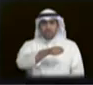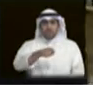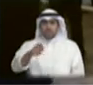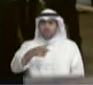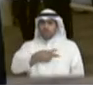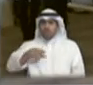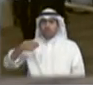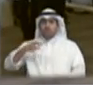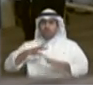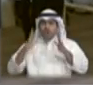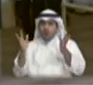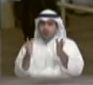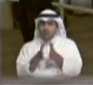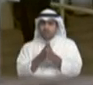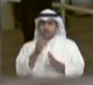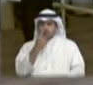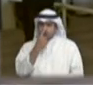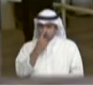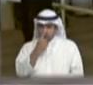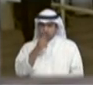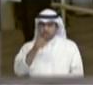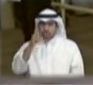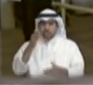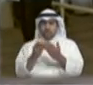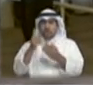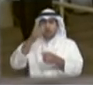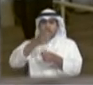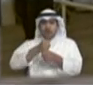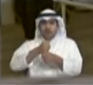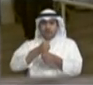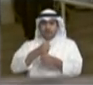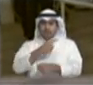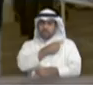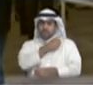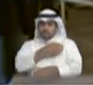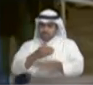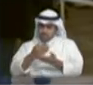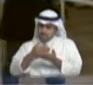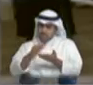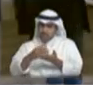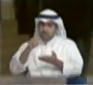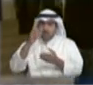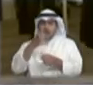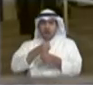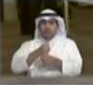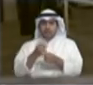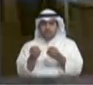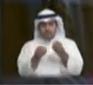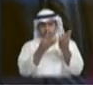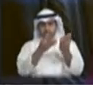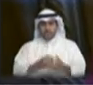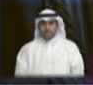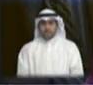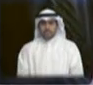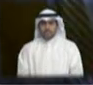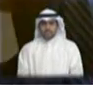للمؤسسات هذه. أسأل الله إن شاء الله للمغفرة والرحمة وصبر أهله بإذن الله تعالى، والله يرحمه برحمته إن شاء